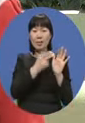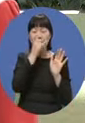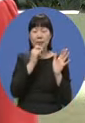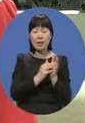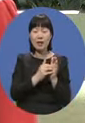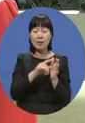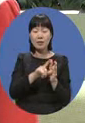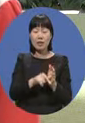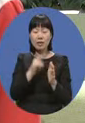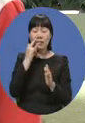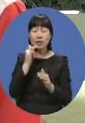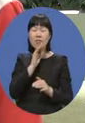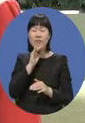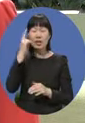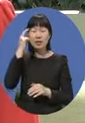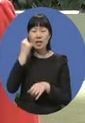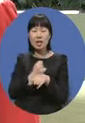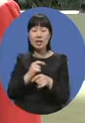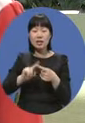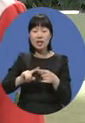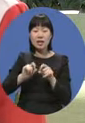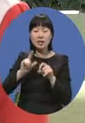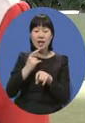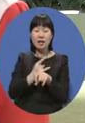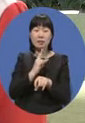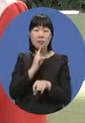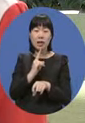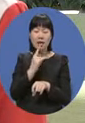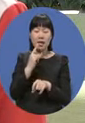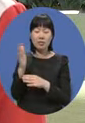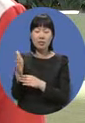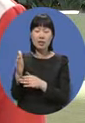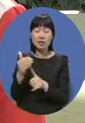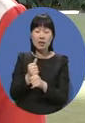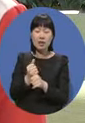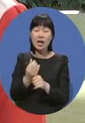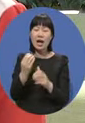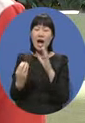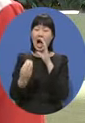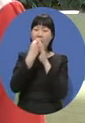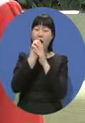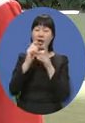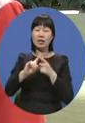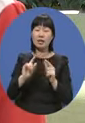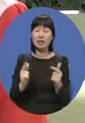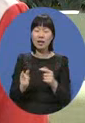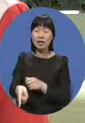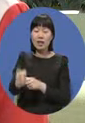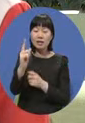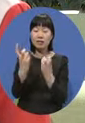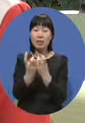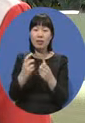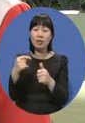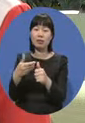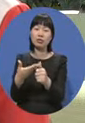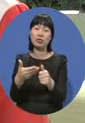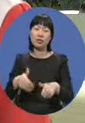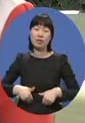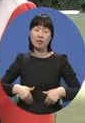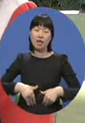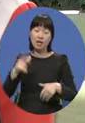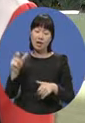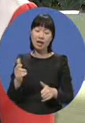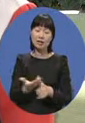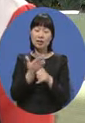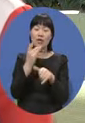부모님들이 정말 명심해야 될게 우리 흔히 하는 말 물고기 잡아서 입에 넣어 주는게 아니라 낚시하는 방법을 가리켜 줘야 된다 명심